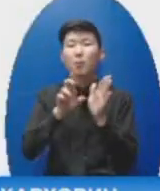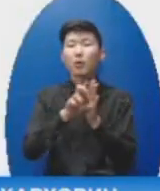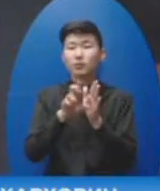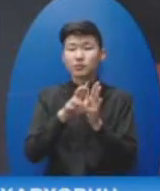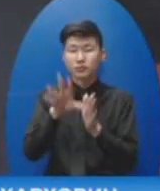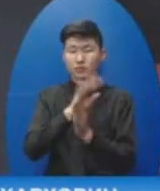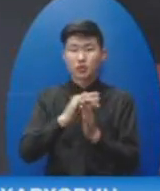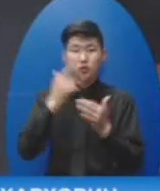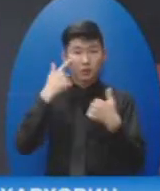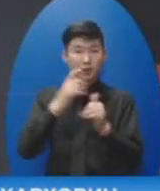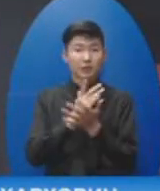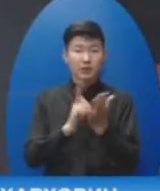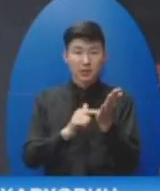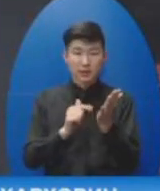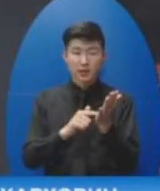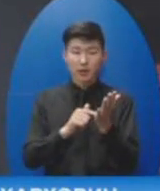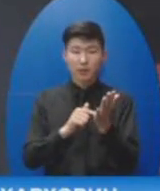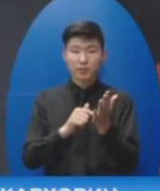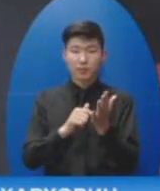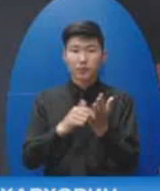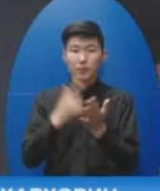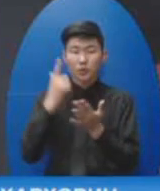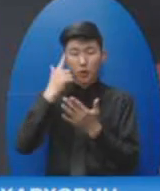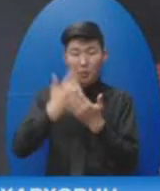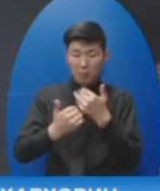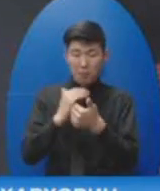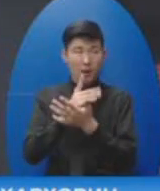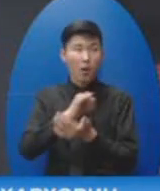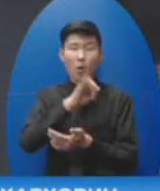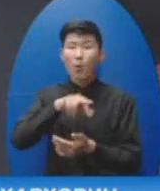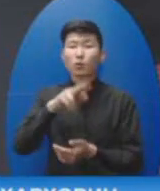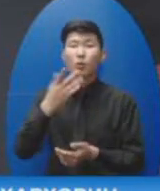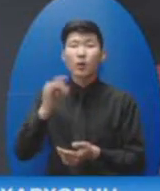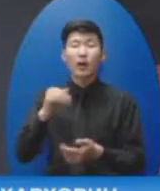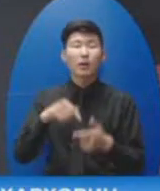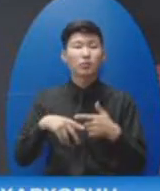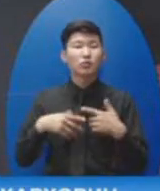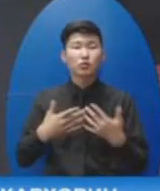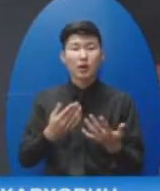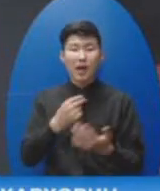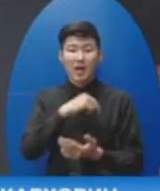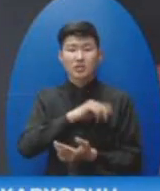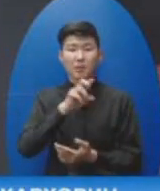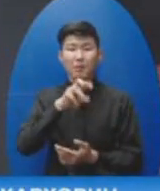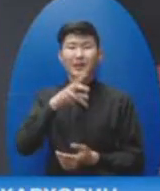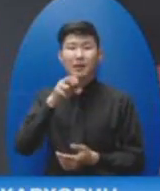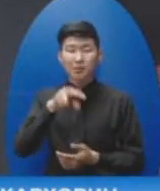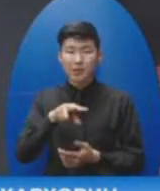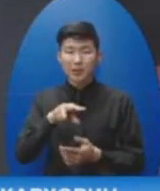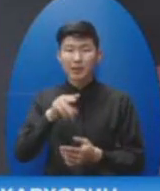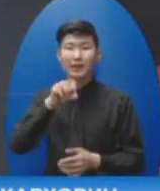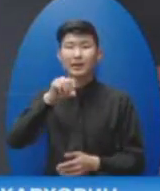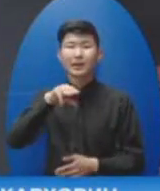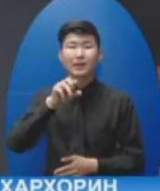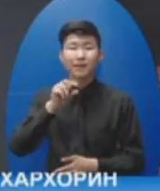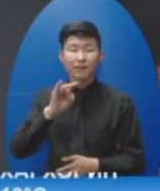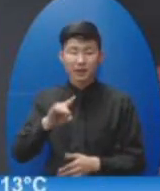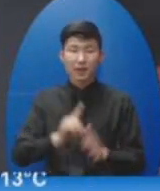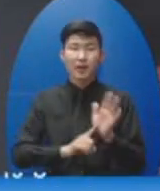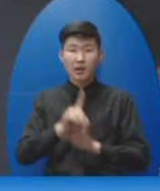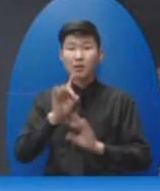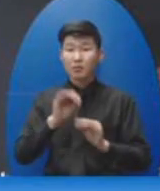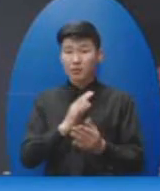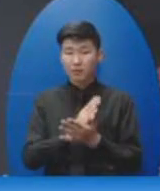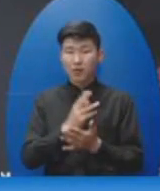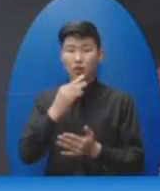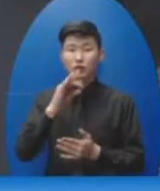болгосон. Ялангуяа энэ говийн бүс байж байгаа уул уурхай бол одоо ашигт мэтгүүлийн нөөц ашигласны татварын ихэнх хэм бүрдүүлдэг шүү. Дорногов,